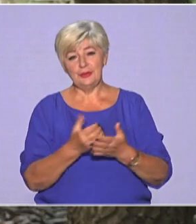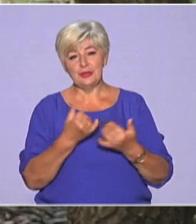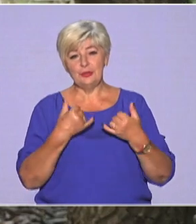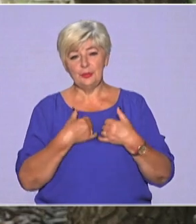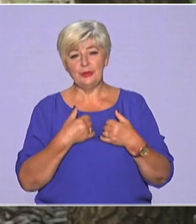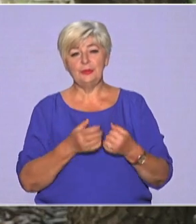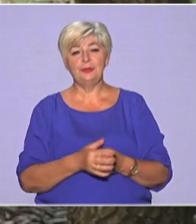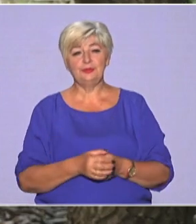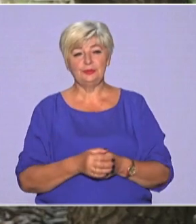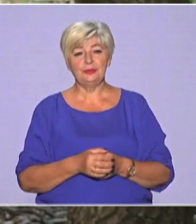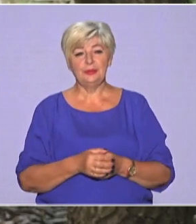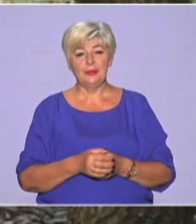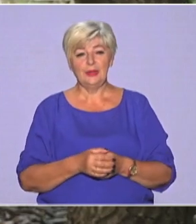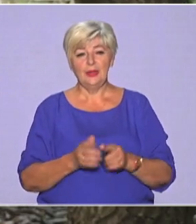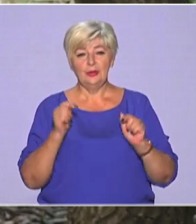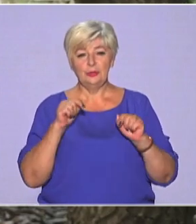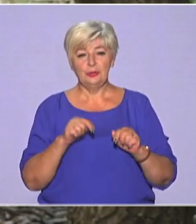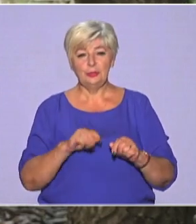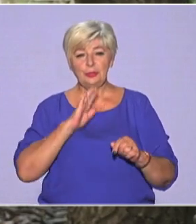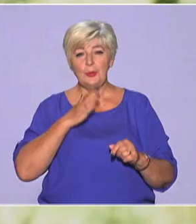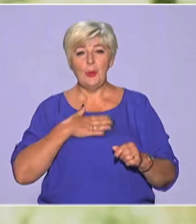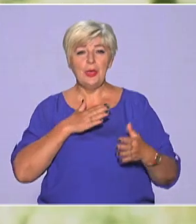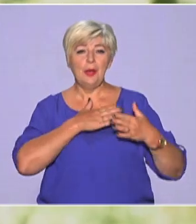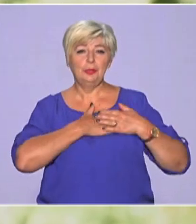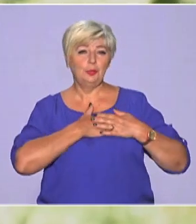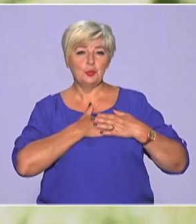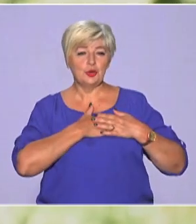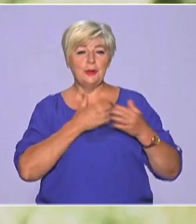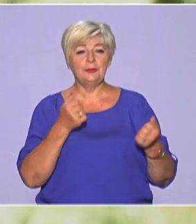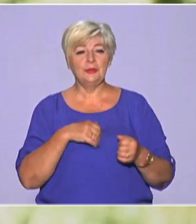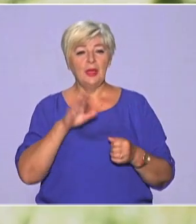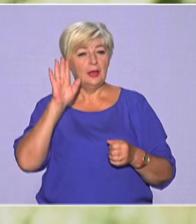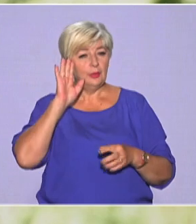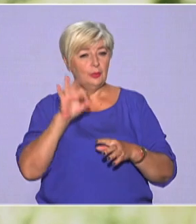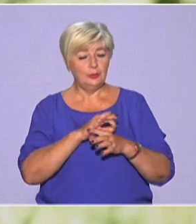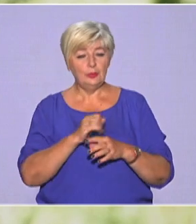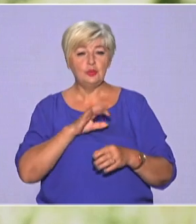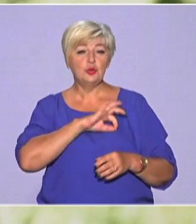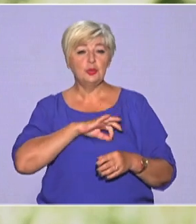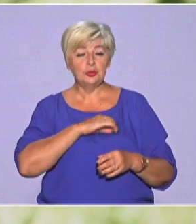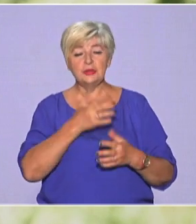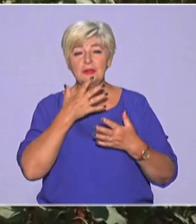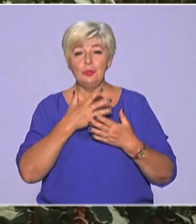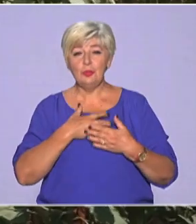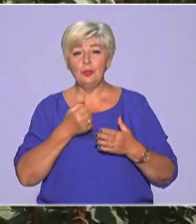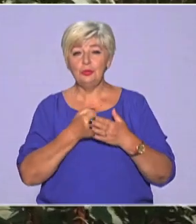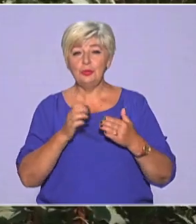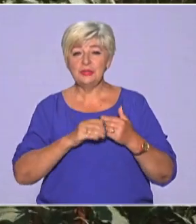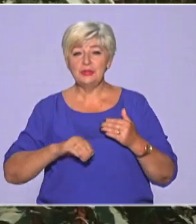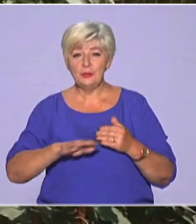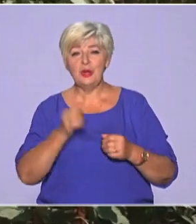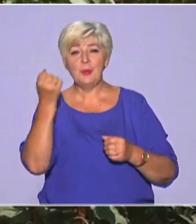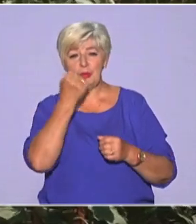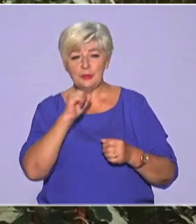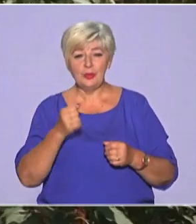Тут да, тут взагалі, тут моя душа. Іван за фахом юрист, але любов до землі перемогла. У